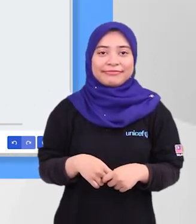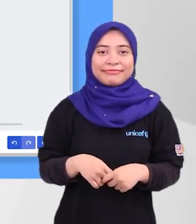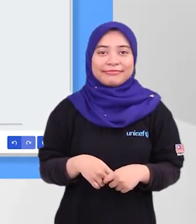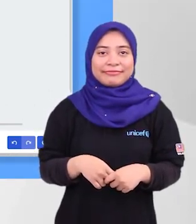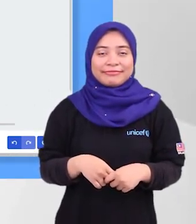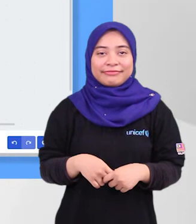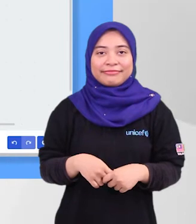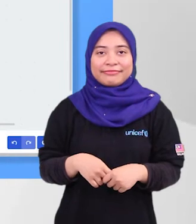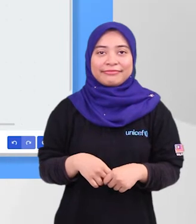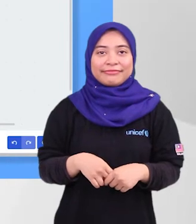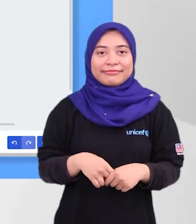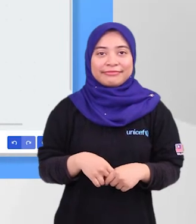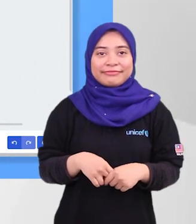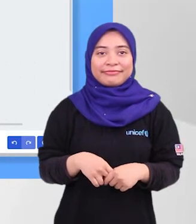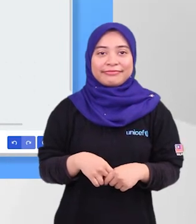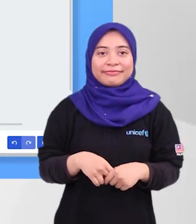Okay.